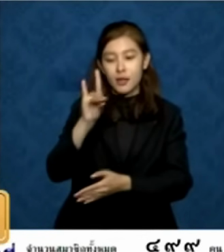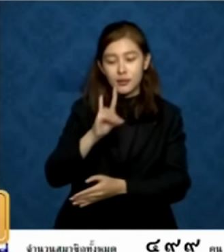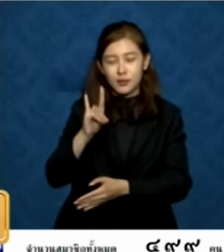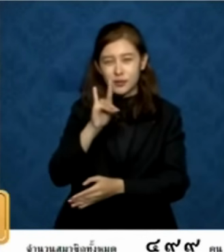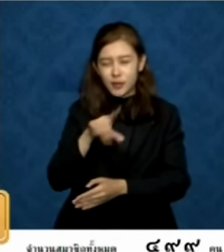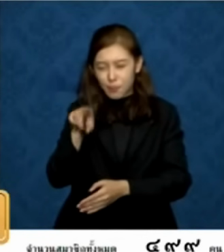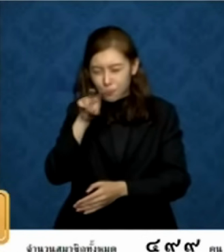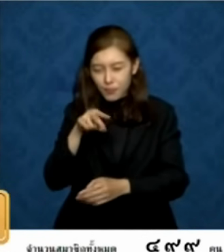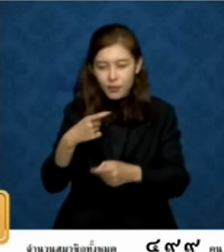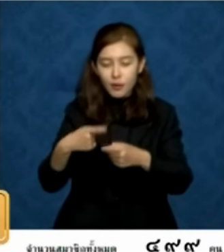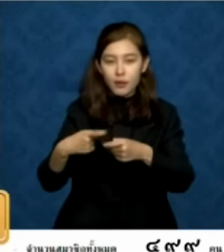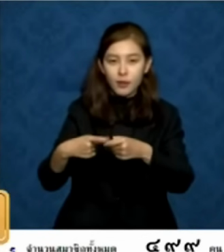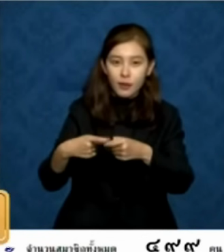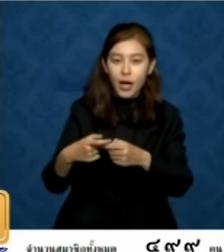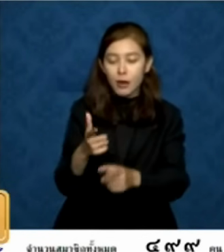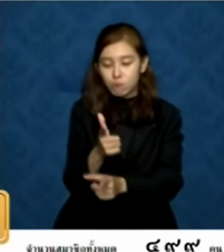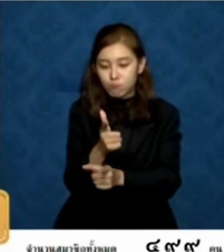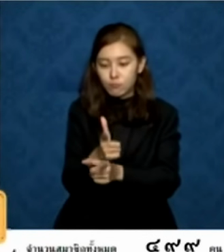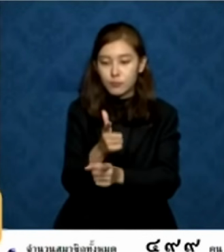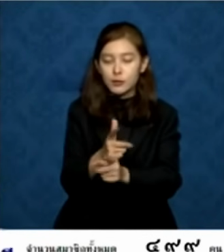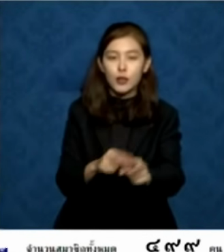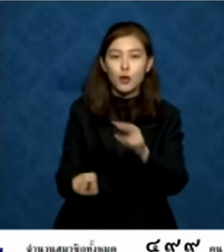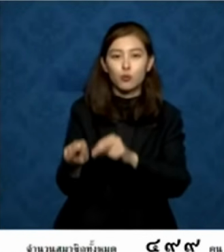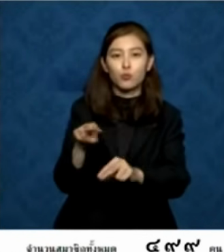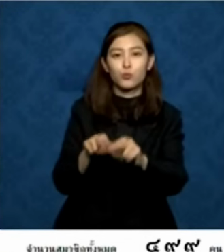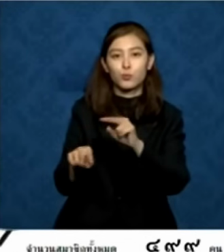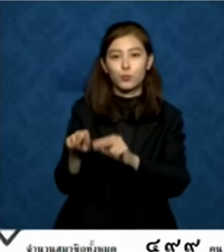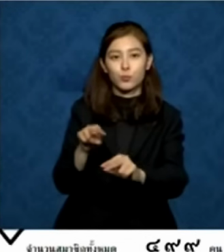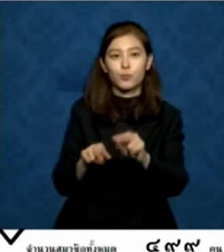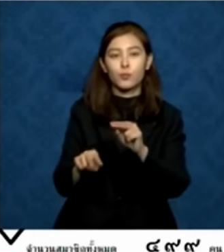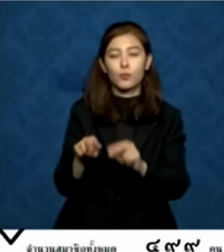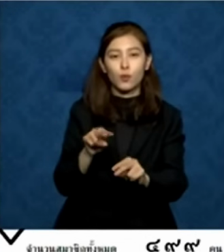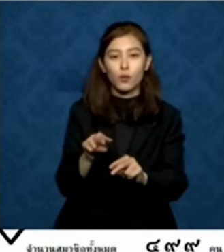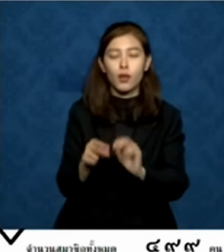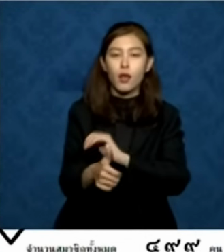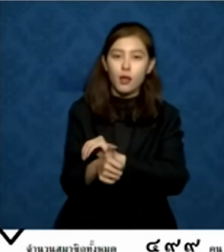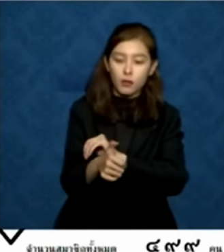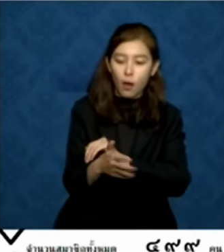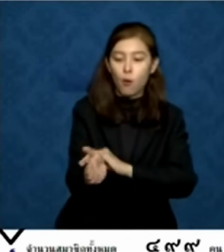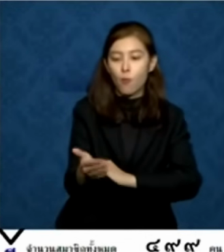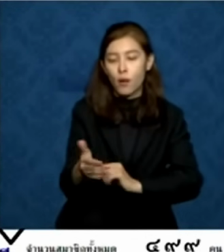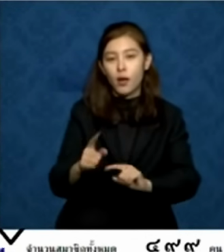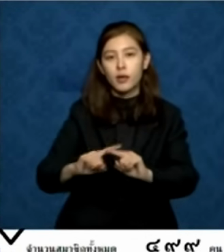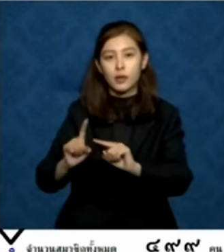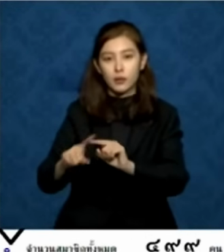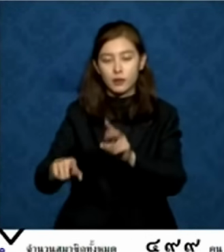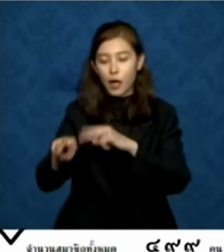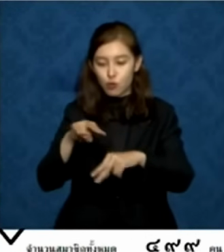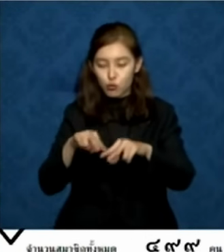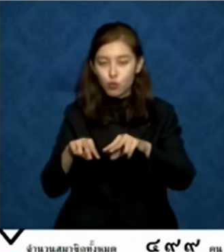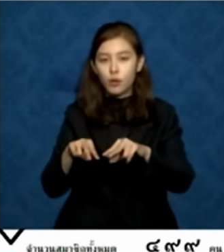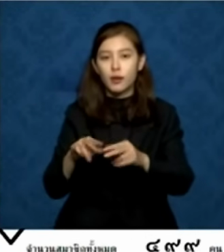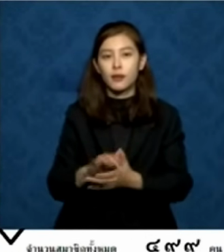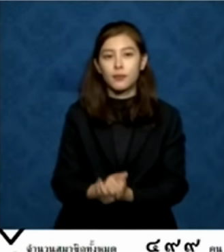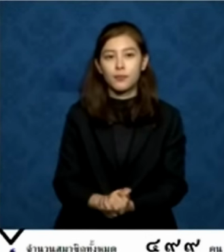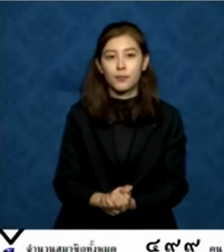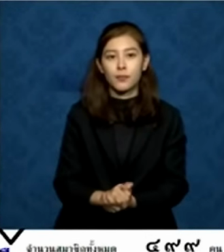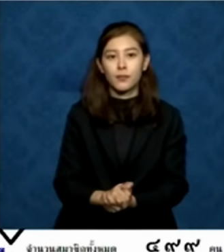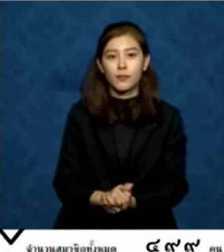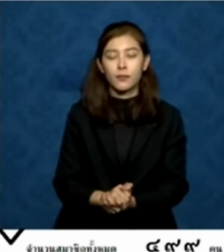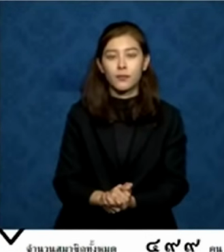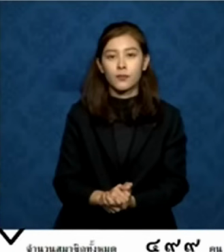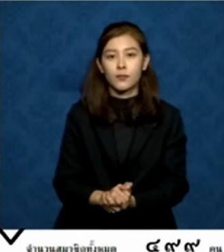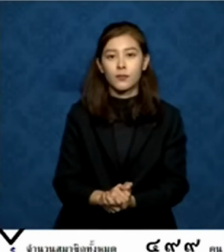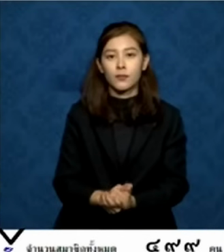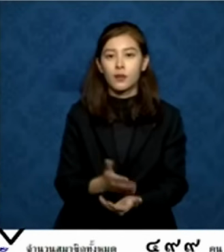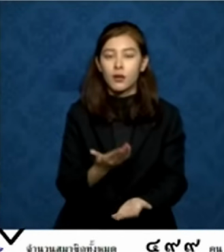พันธุ์ตลอดจนคุ้มครองอนุรักษ์และฟื้นฟูระบบนิเวศทางทะเลและชายฝั่งให้คงความสมบูรณ์ควบคู่ไปกับการบริหารจัดการ